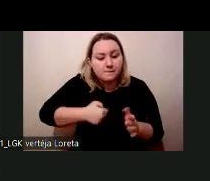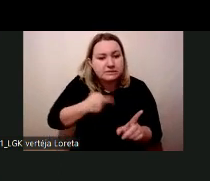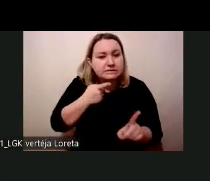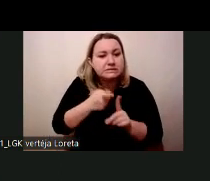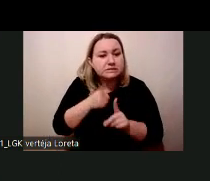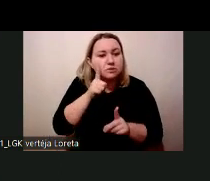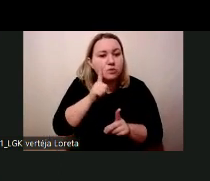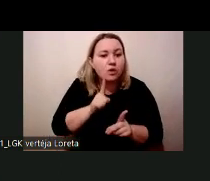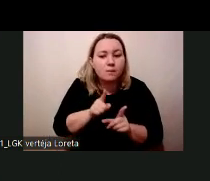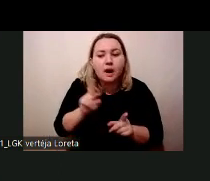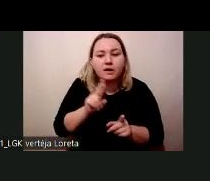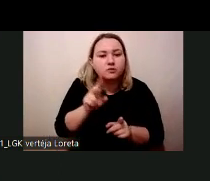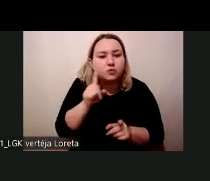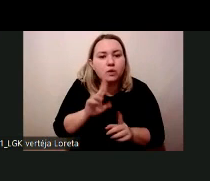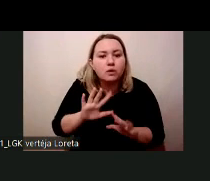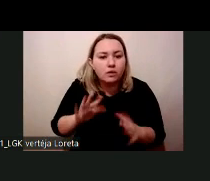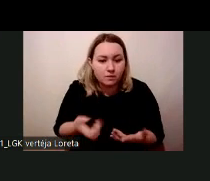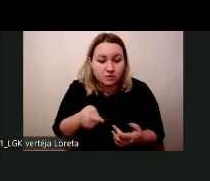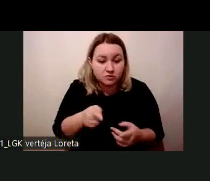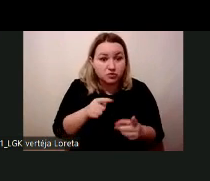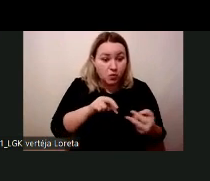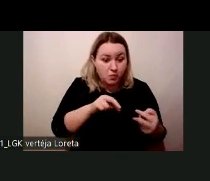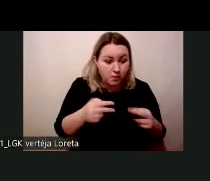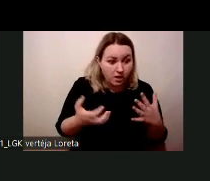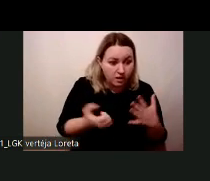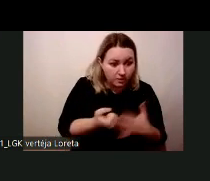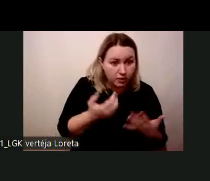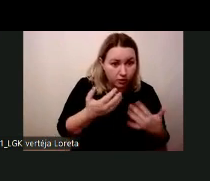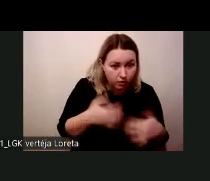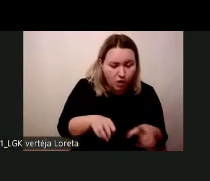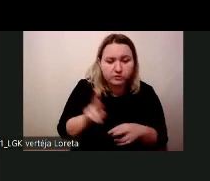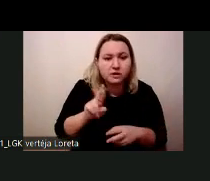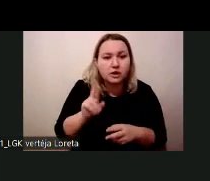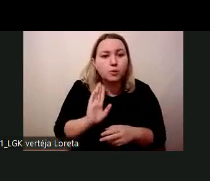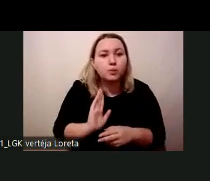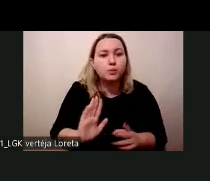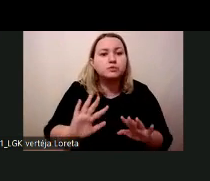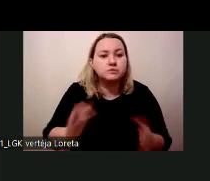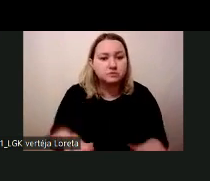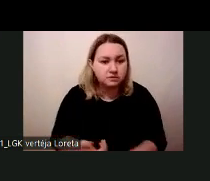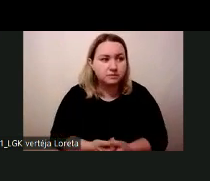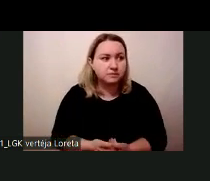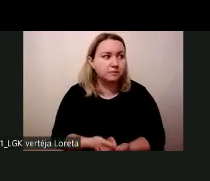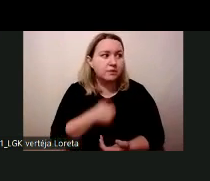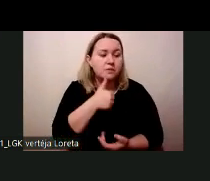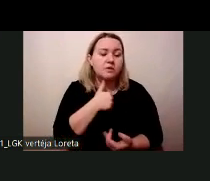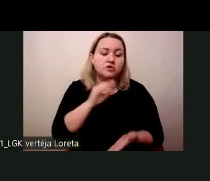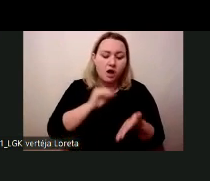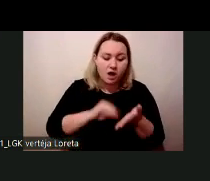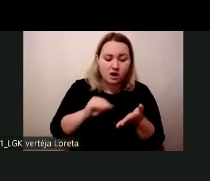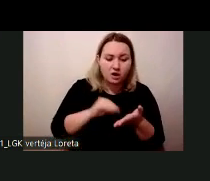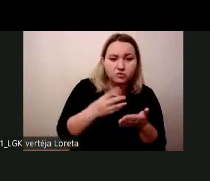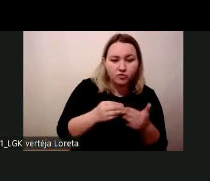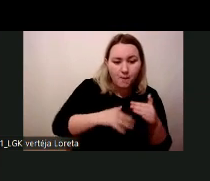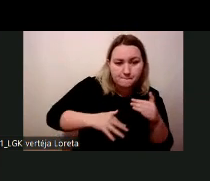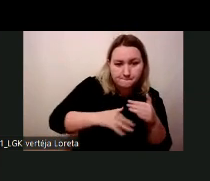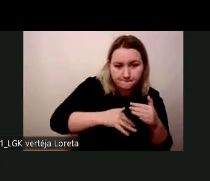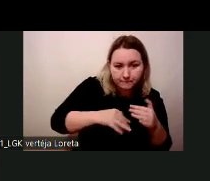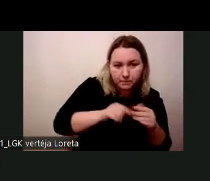rezultatų prasme, jeigu gyventisime šiuos pokyčius. Taigi, sakykime, raštingumo pagrindai. Tai poveikis būtų ta,